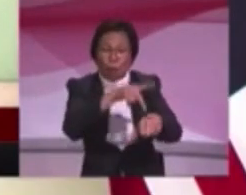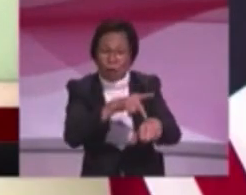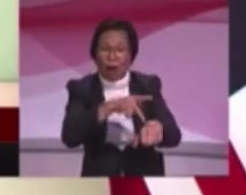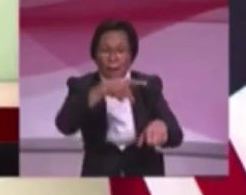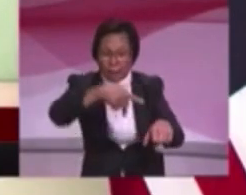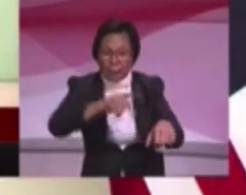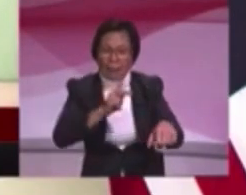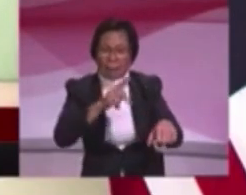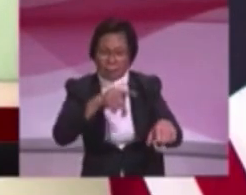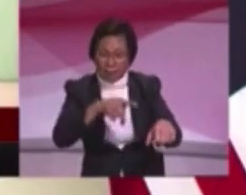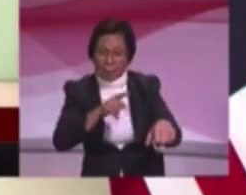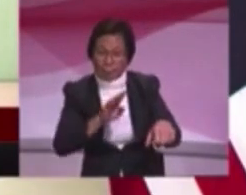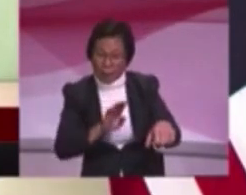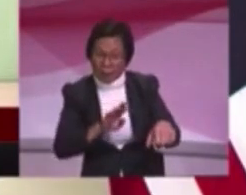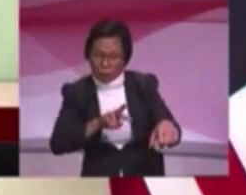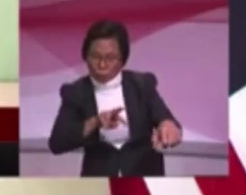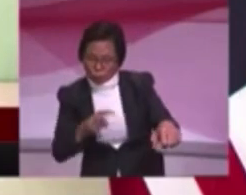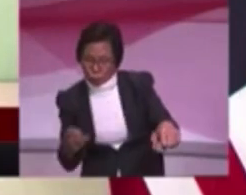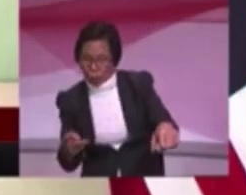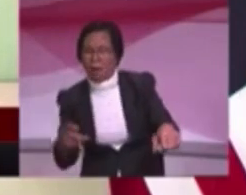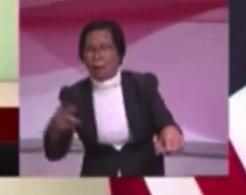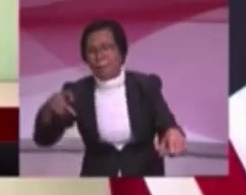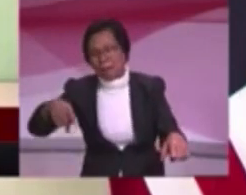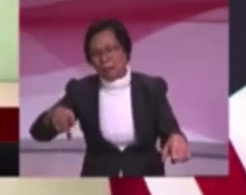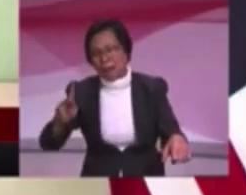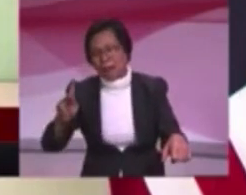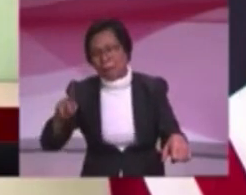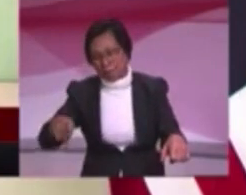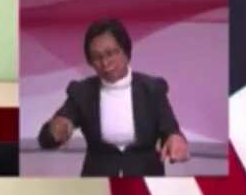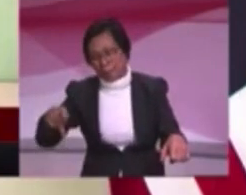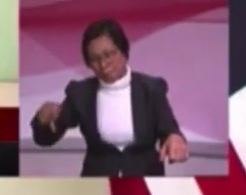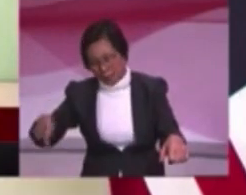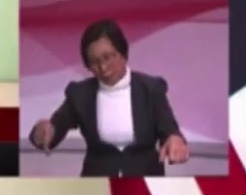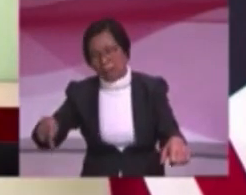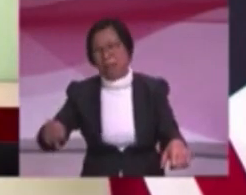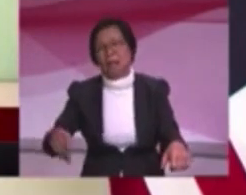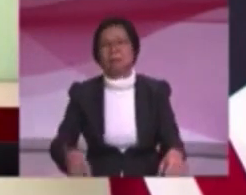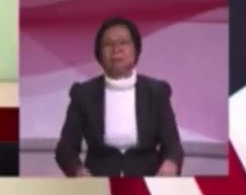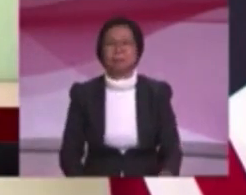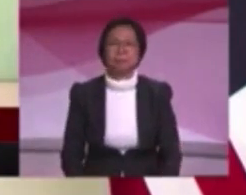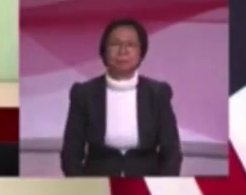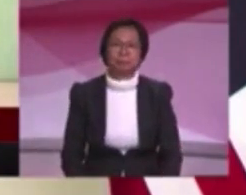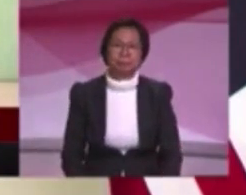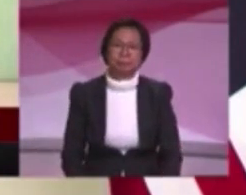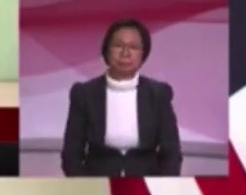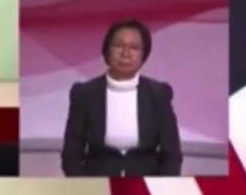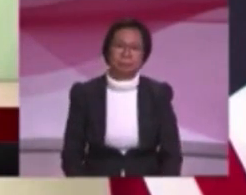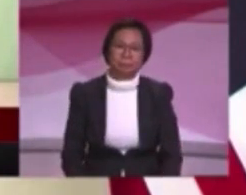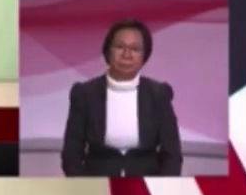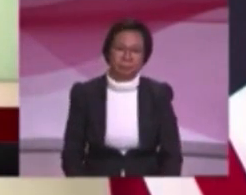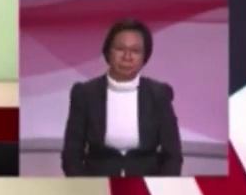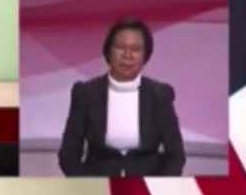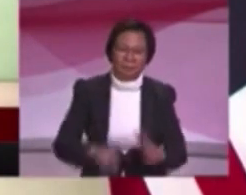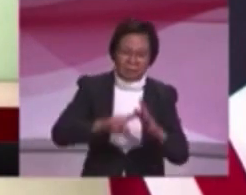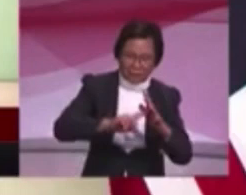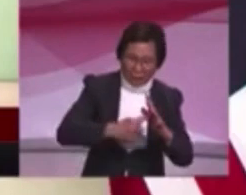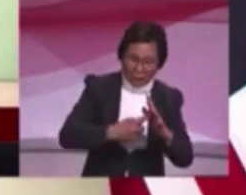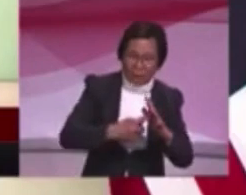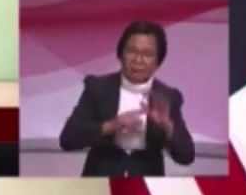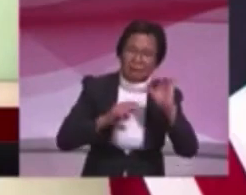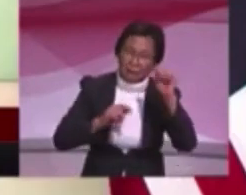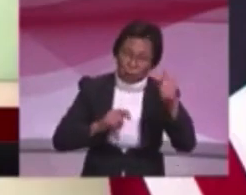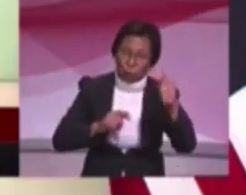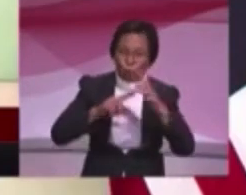PKPB Langkawi ditukarkan kepada PKPP Pemulihan berkuat kuasa mulai